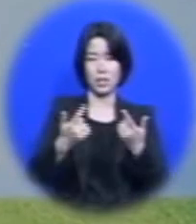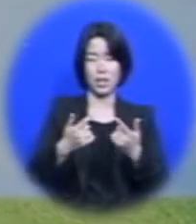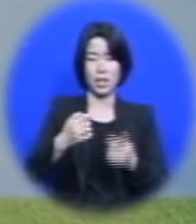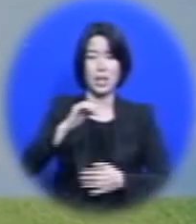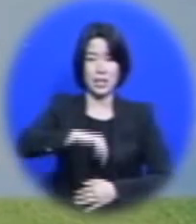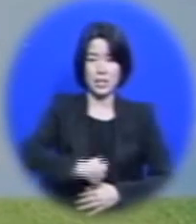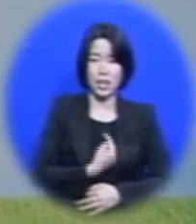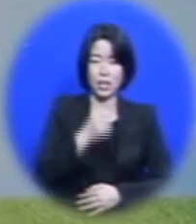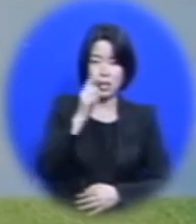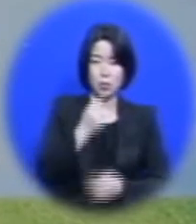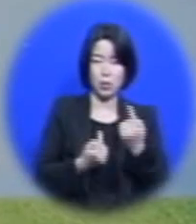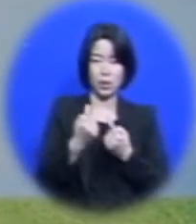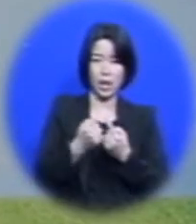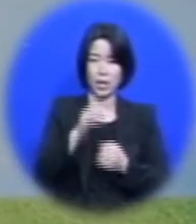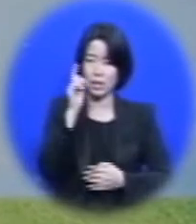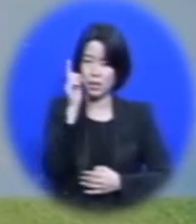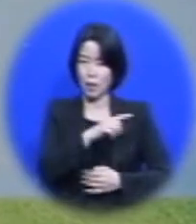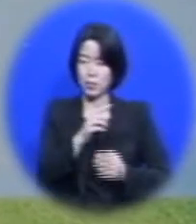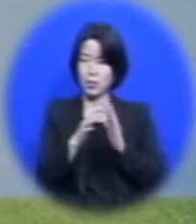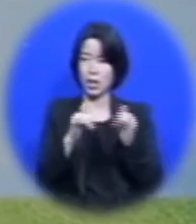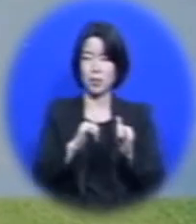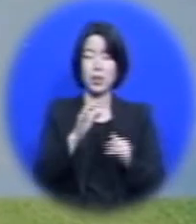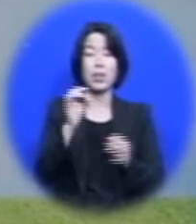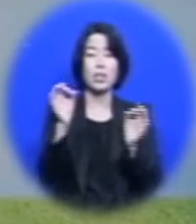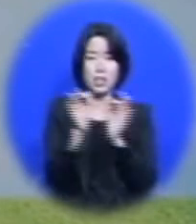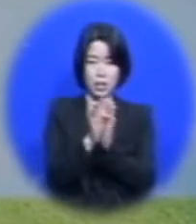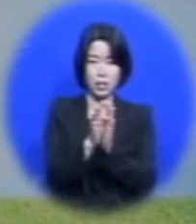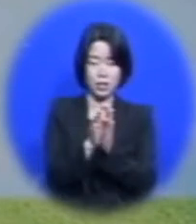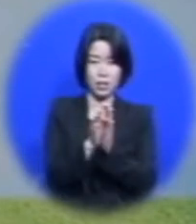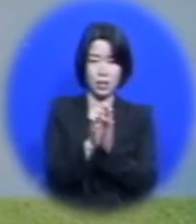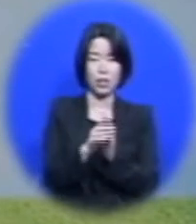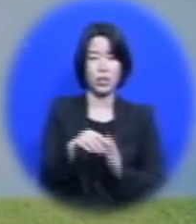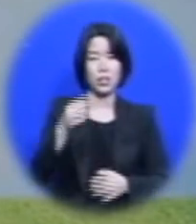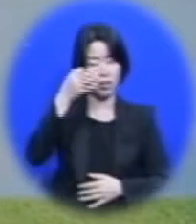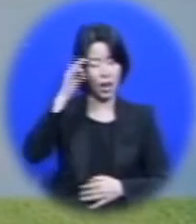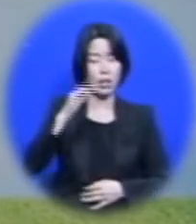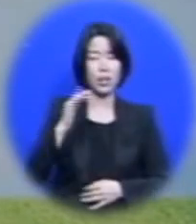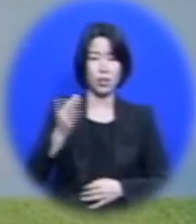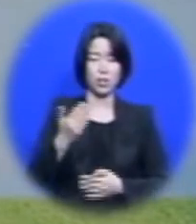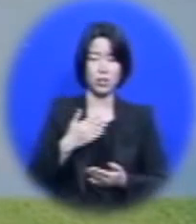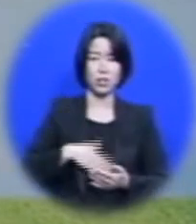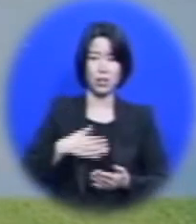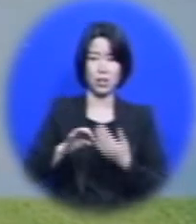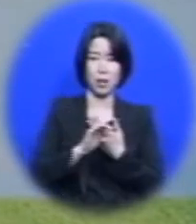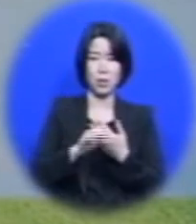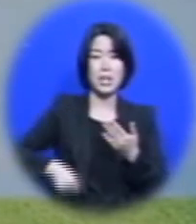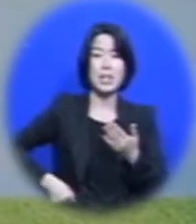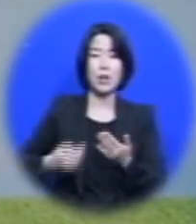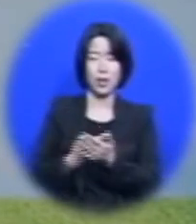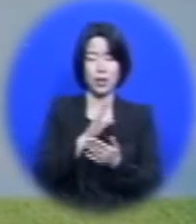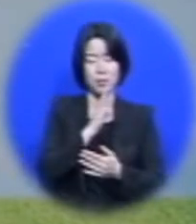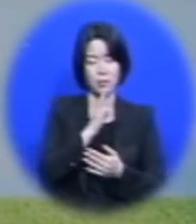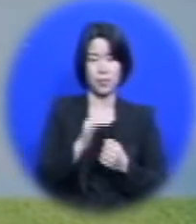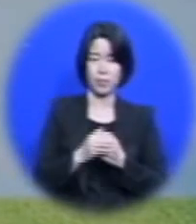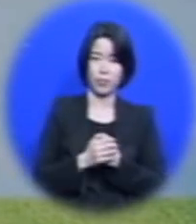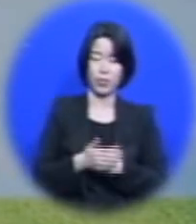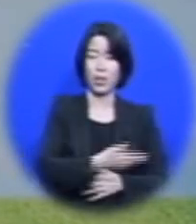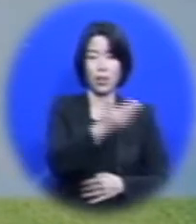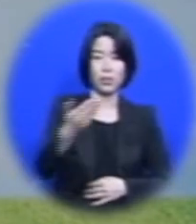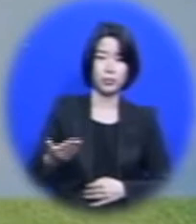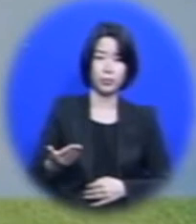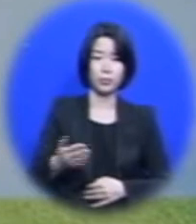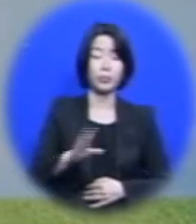악질인 사람이 이제는 없어졌다는 깨닫게 되었을 때 그가 진짜 회개한 사람입니다.